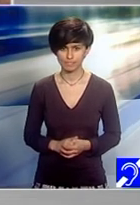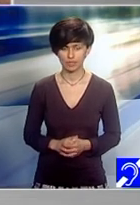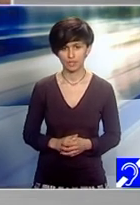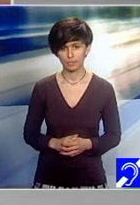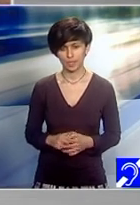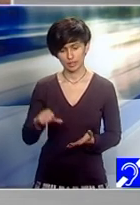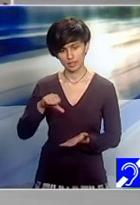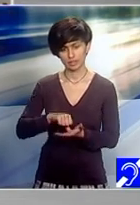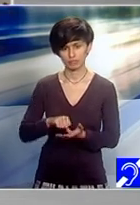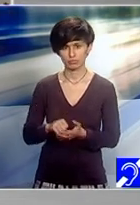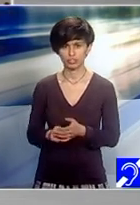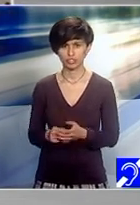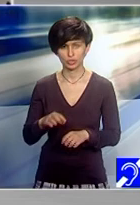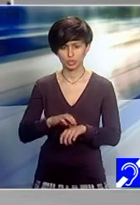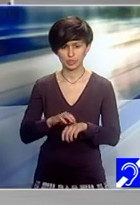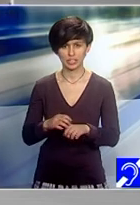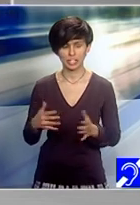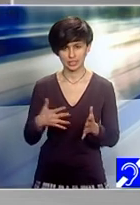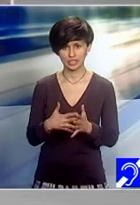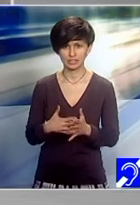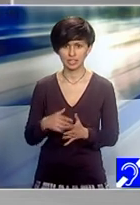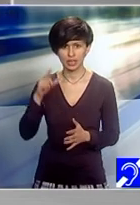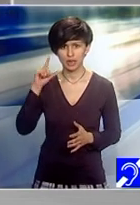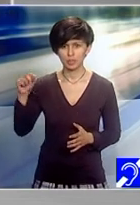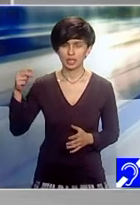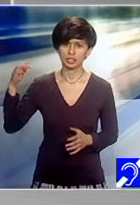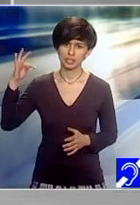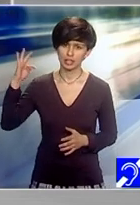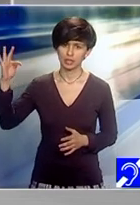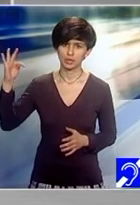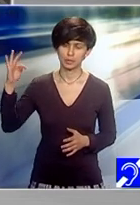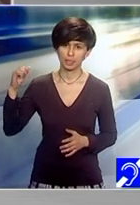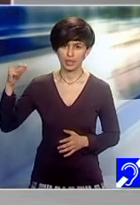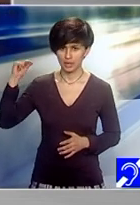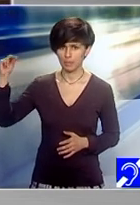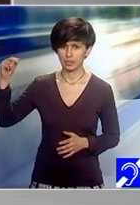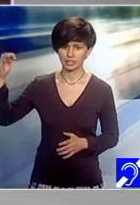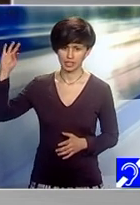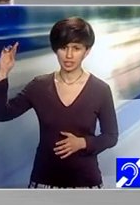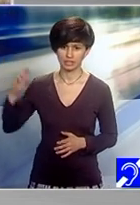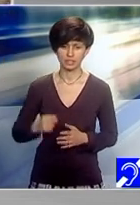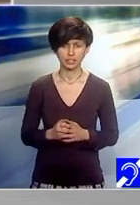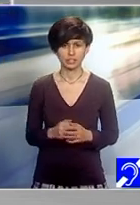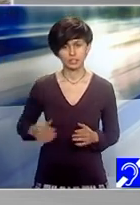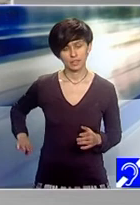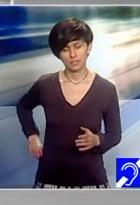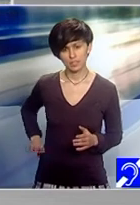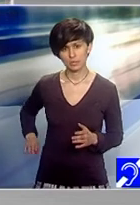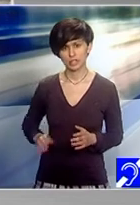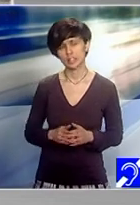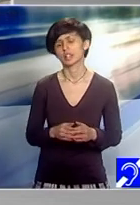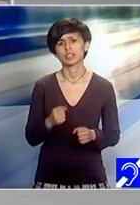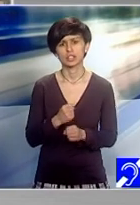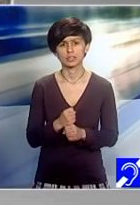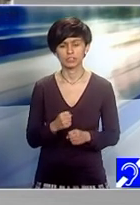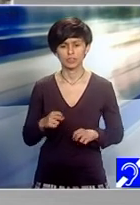Unitatea medicală mobilă de testare a ajuns la Patarât la primele ore ale dimineții. Printre femeile care au fost supuse unui control ginecologic s-a